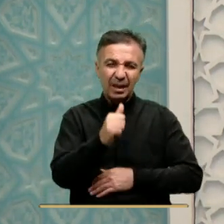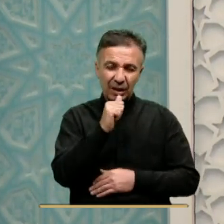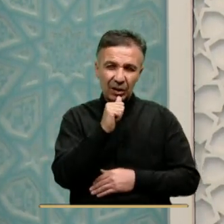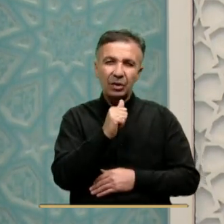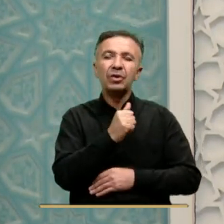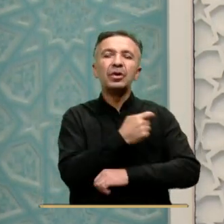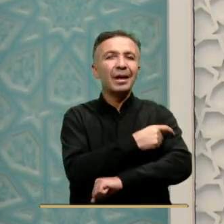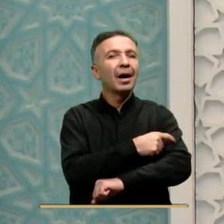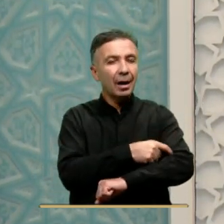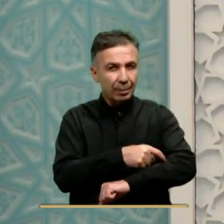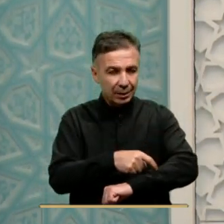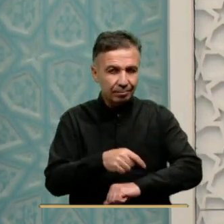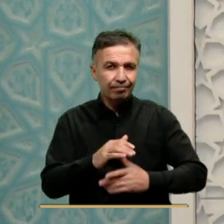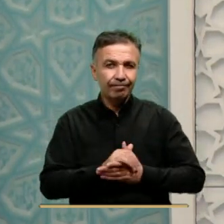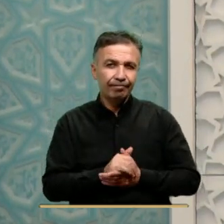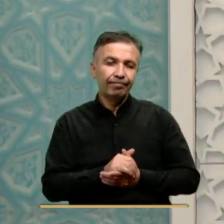haramdır